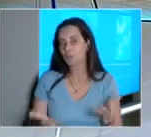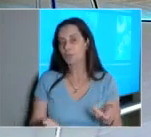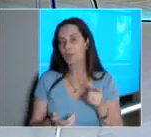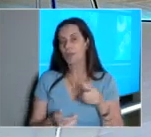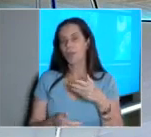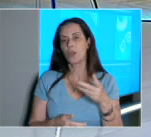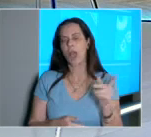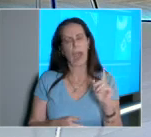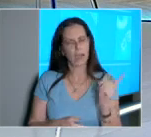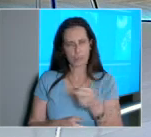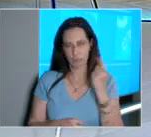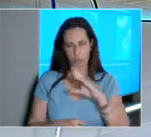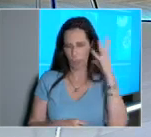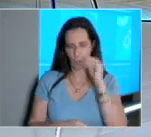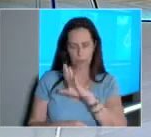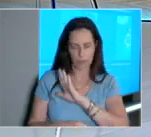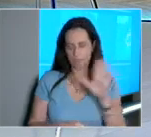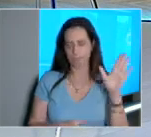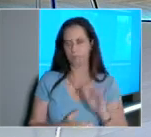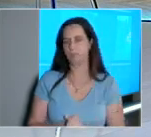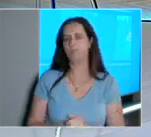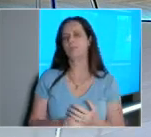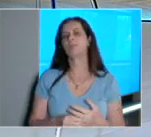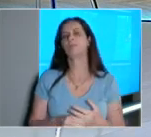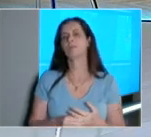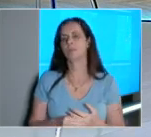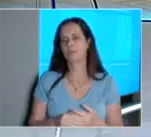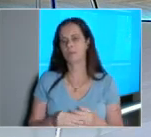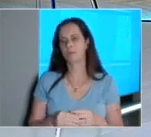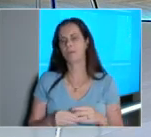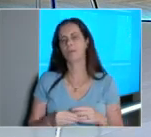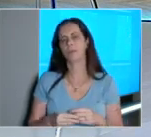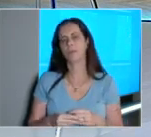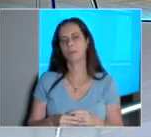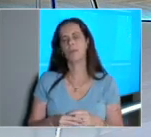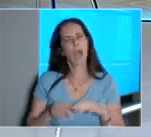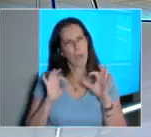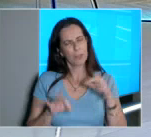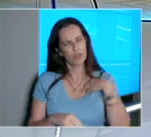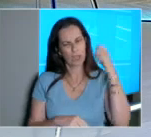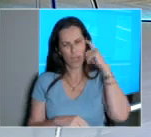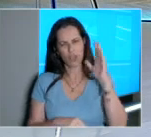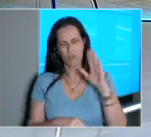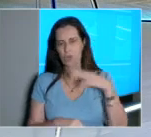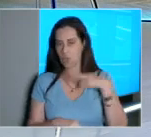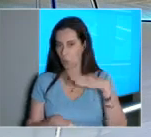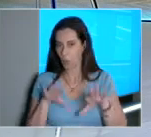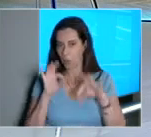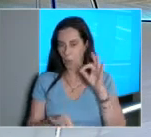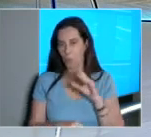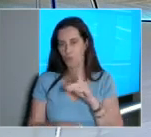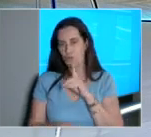אז שני הצדים לא יהיו שמחים איזושהי מפלגה באמצע שתחצוץ ביניהם. האמת היא שחשבתי שתהיה לנו מערכת